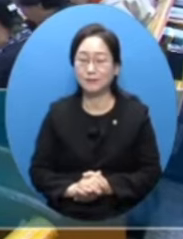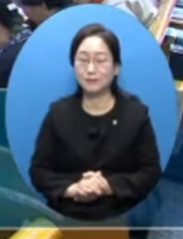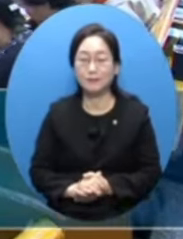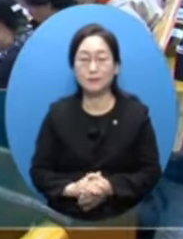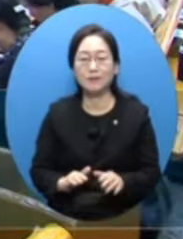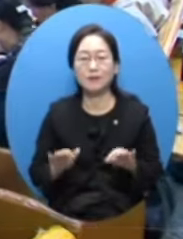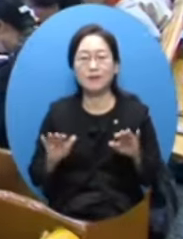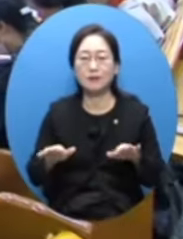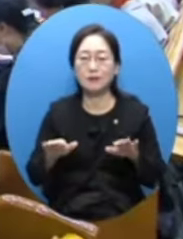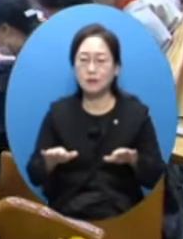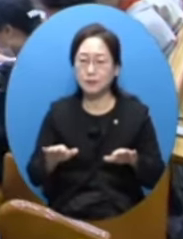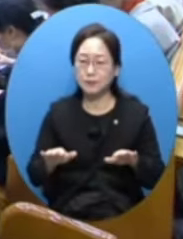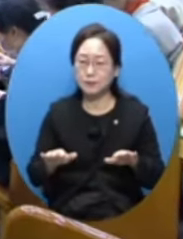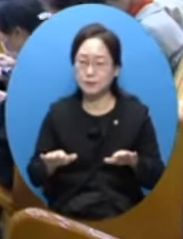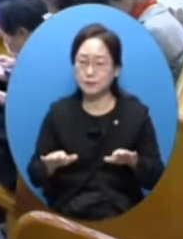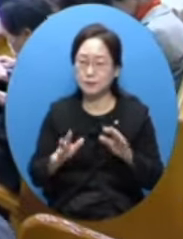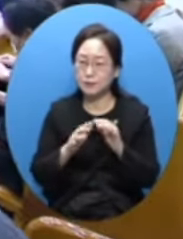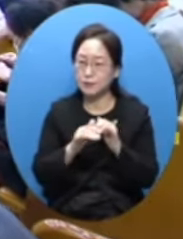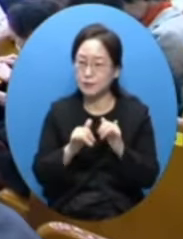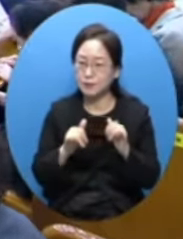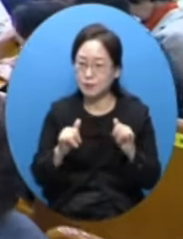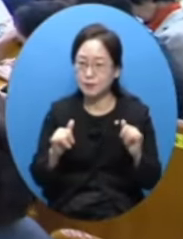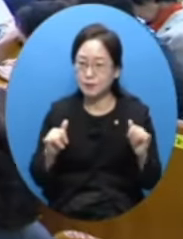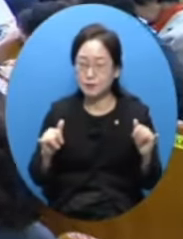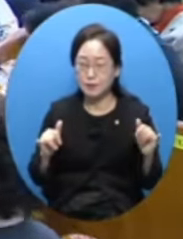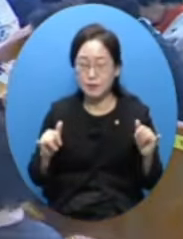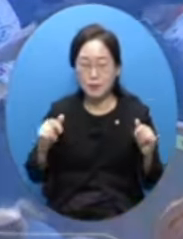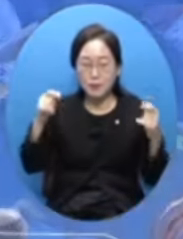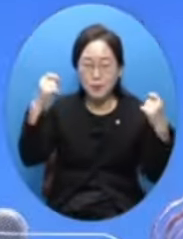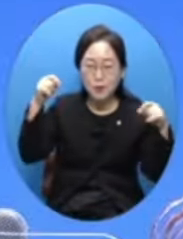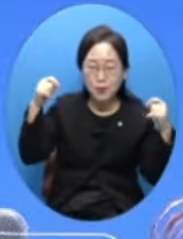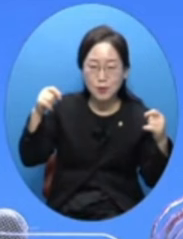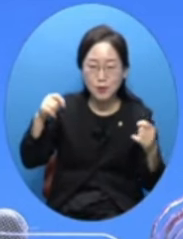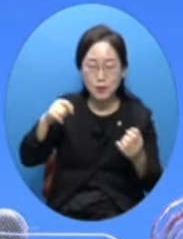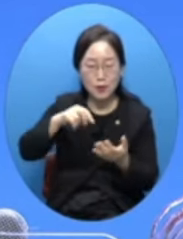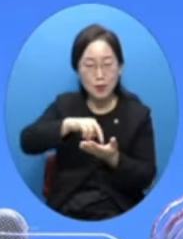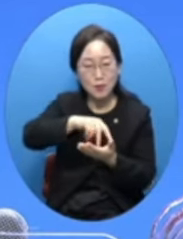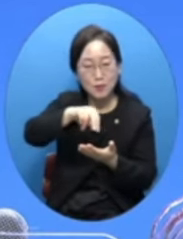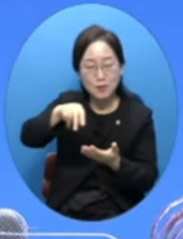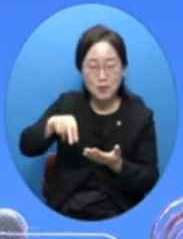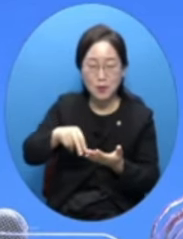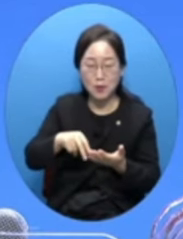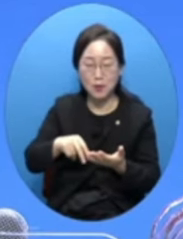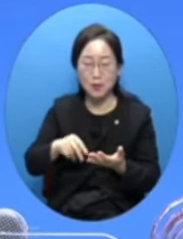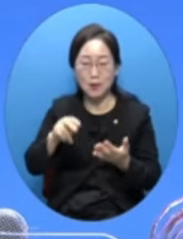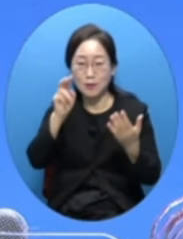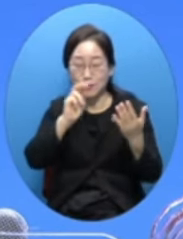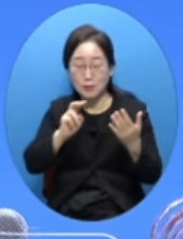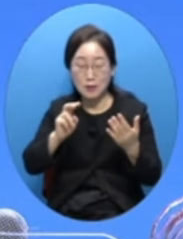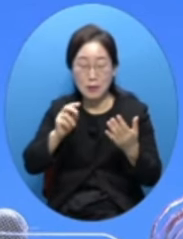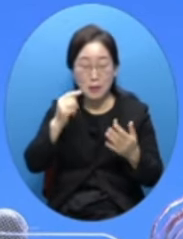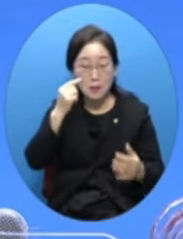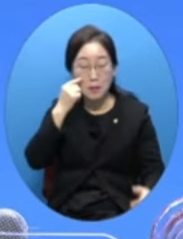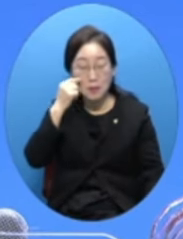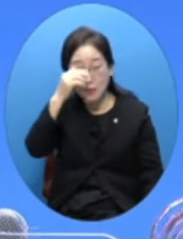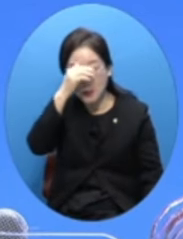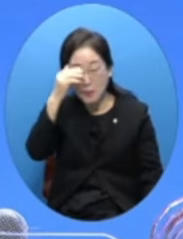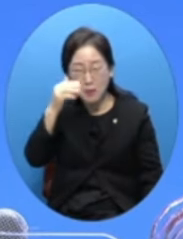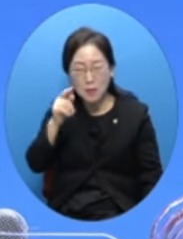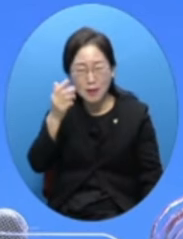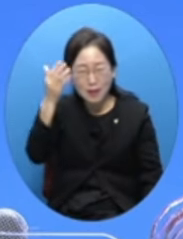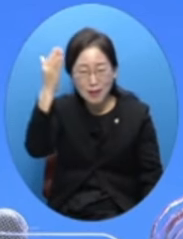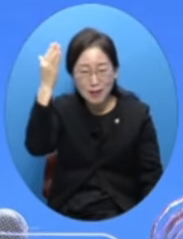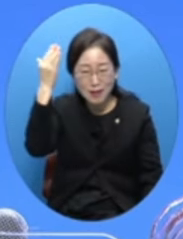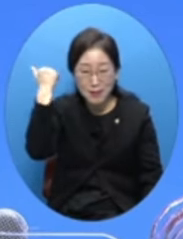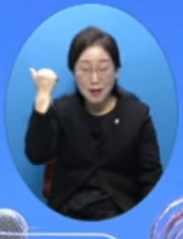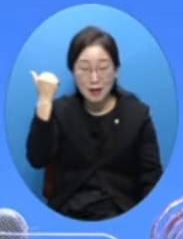지금도 사람들이 연극, 뮤지컬 이런 것을 하면 많이 보러 가는데 옛날 이 연극이나